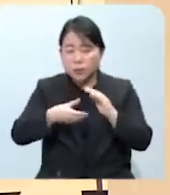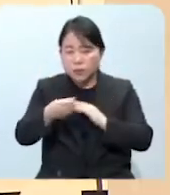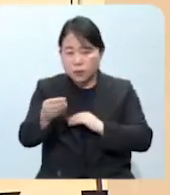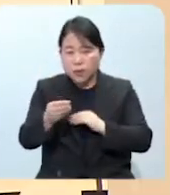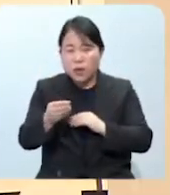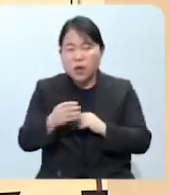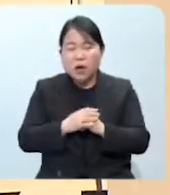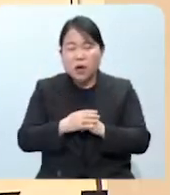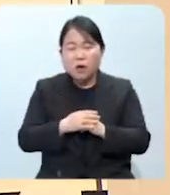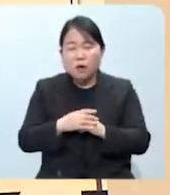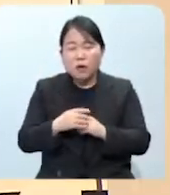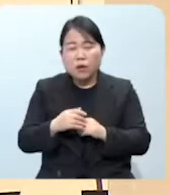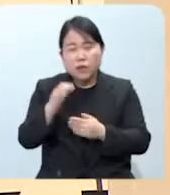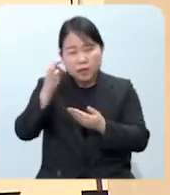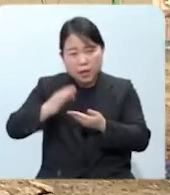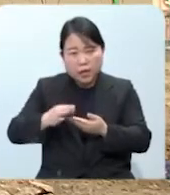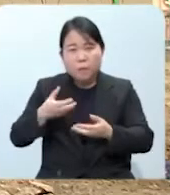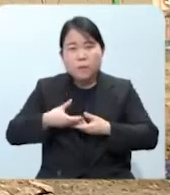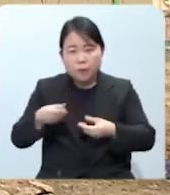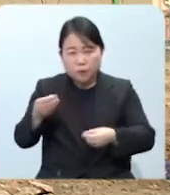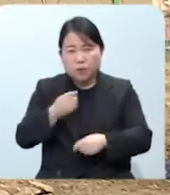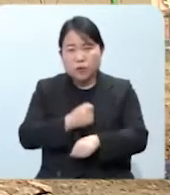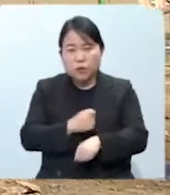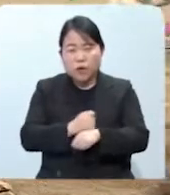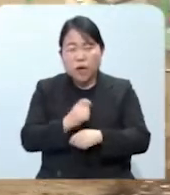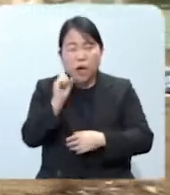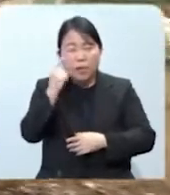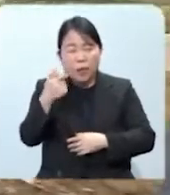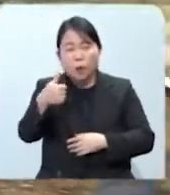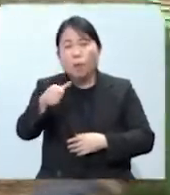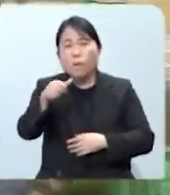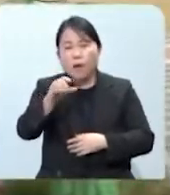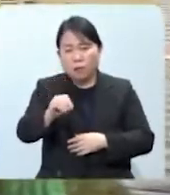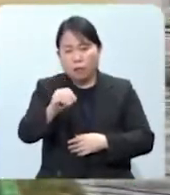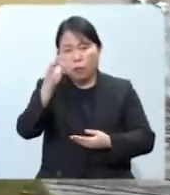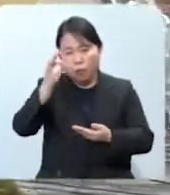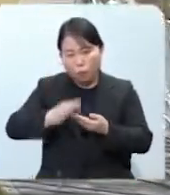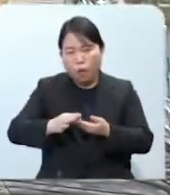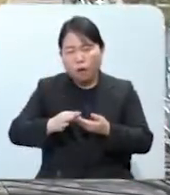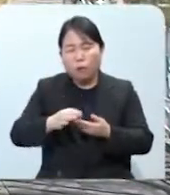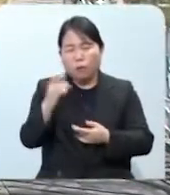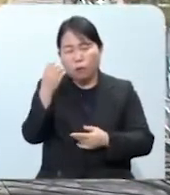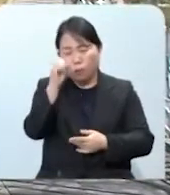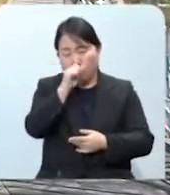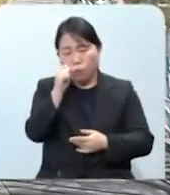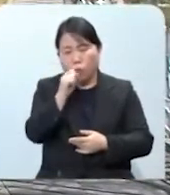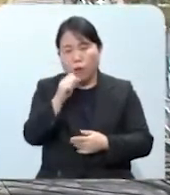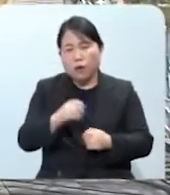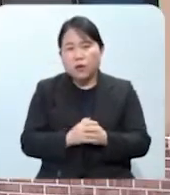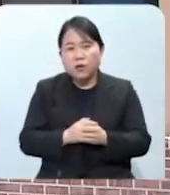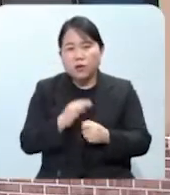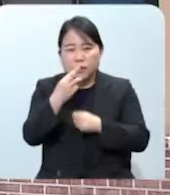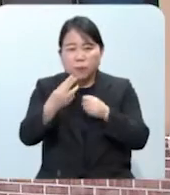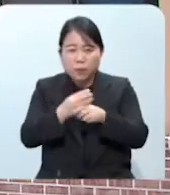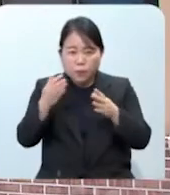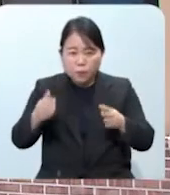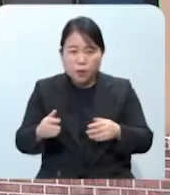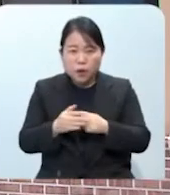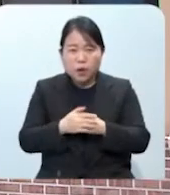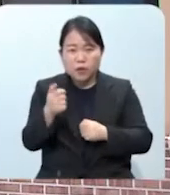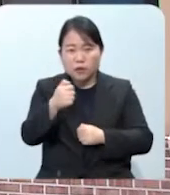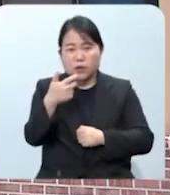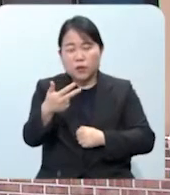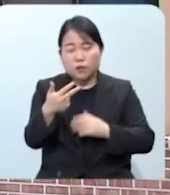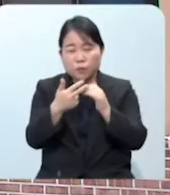저렴하게 공급하기 시작했습니다 한달에 5만원 이라는 파격적인 조건을 내걸 자 3년새 쉬운 7명이